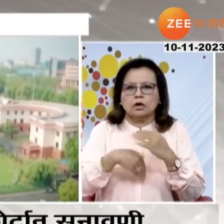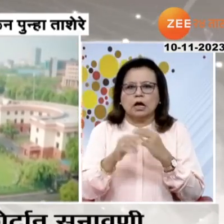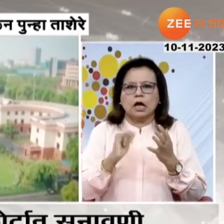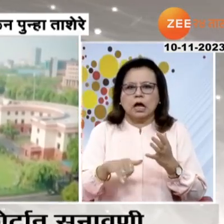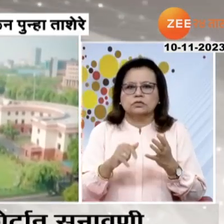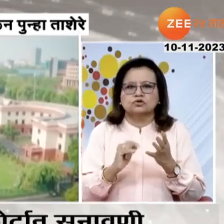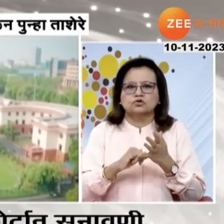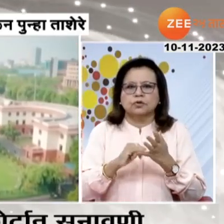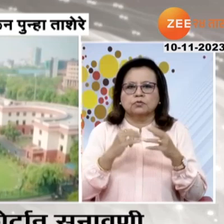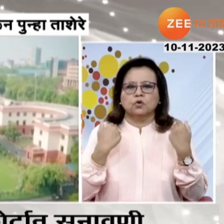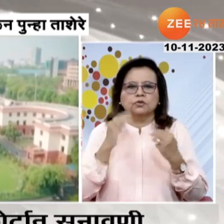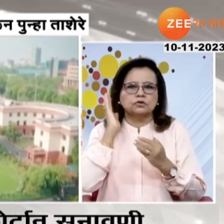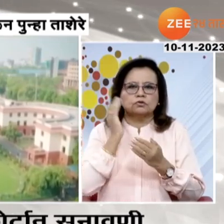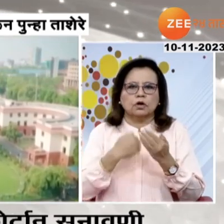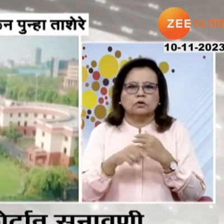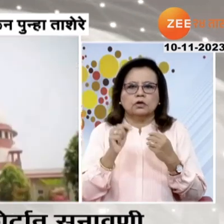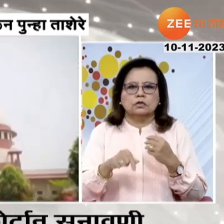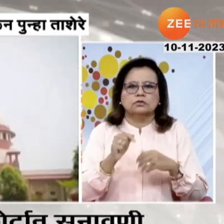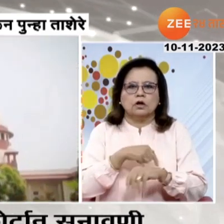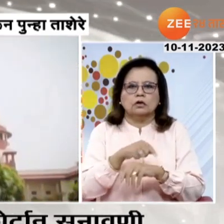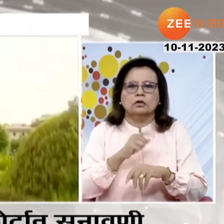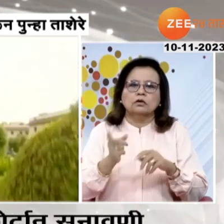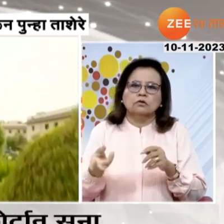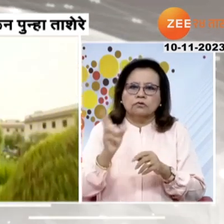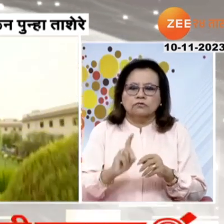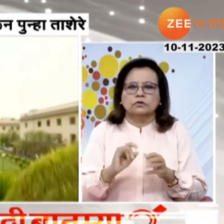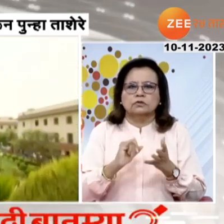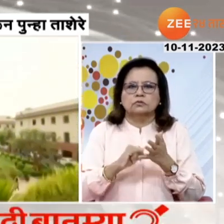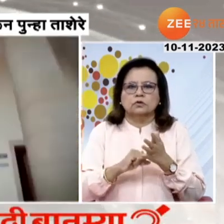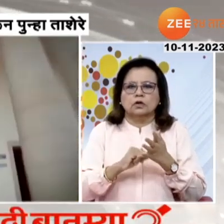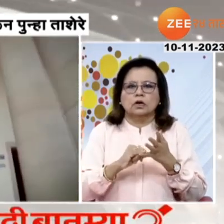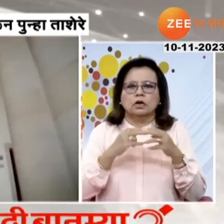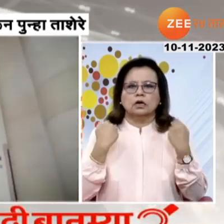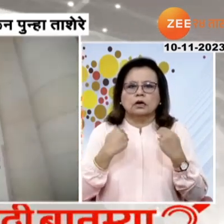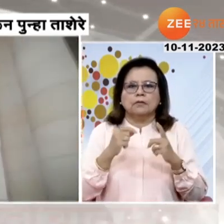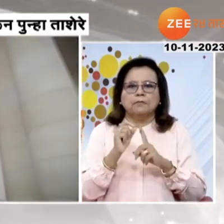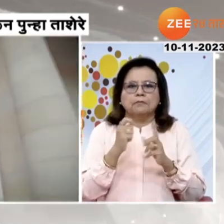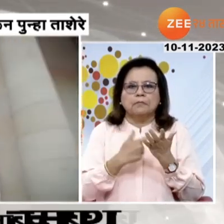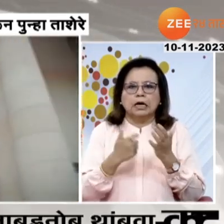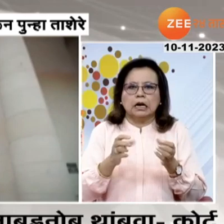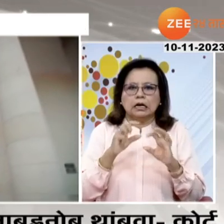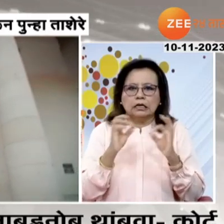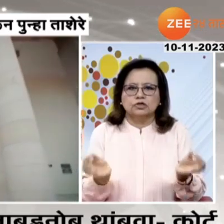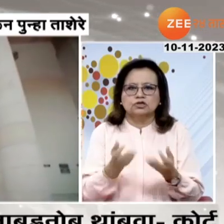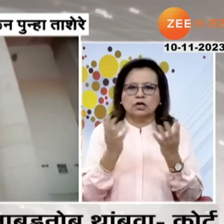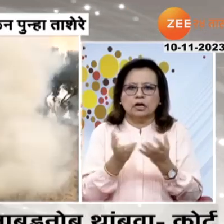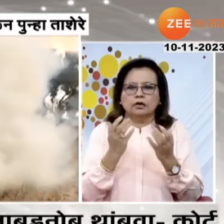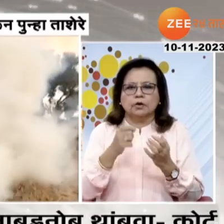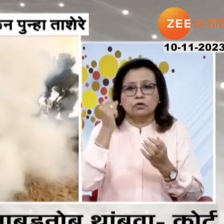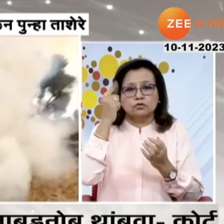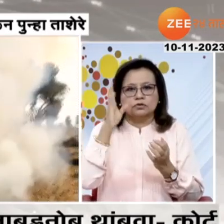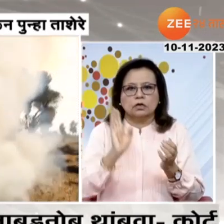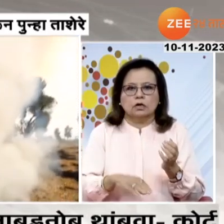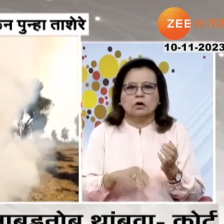घेऊन सुप्रीम कोर्ट आजच्या सुनावणी मध्ये ताश उलेले आहेत सुप्रीम कोर्ट पाच जाल्यावर पुन्हा एकदा नाराज व्यक्त